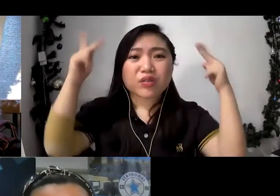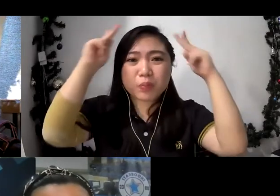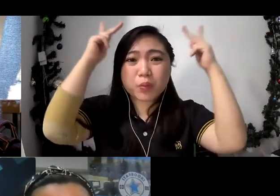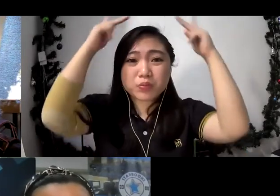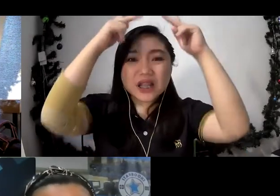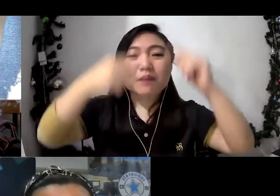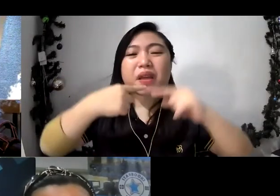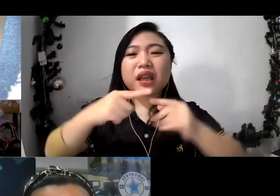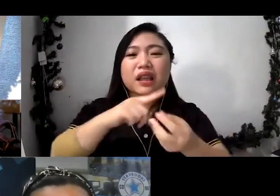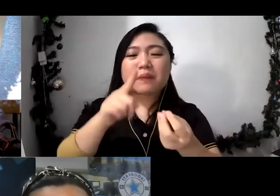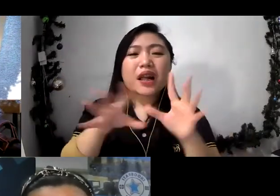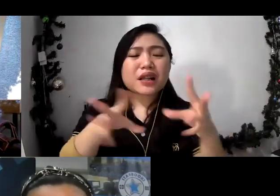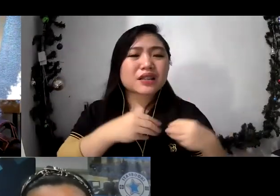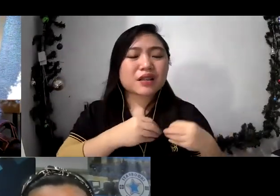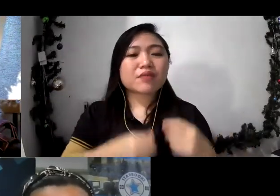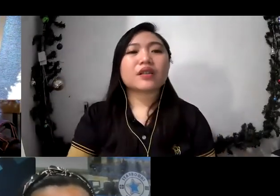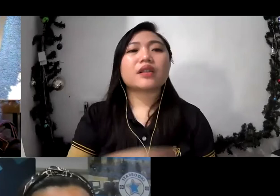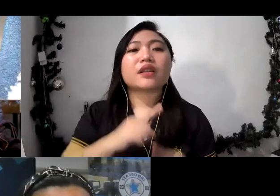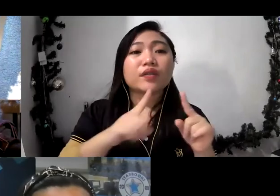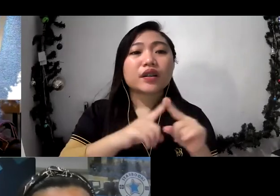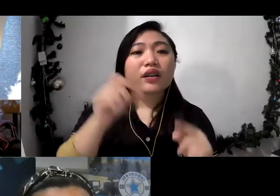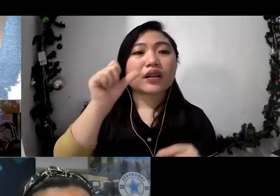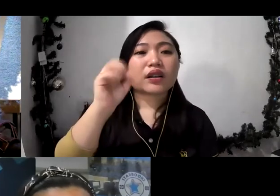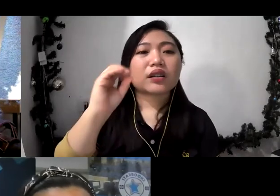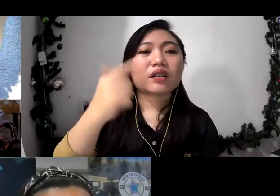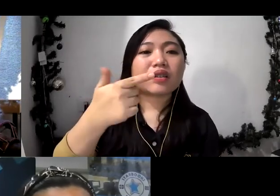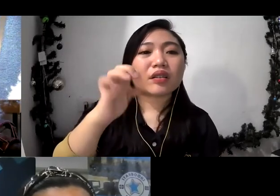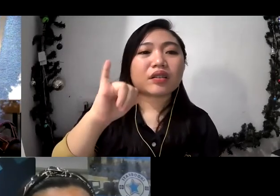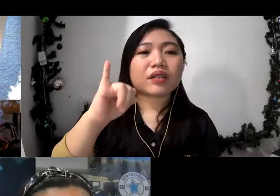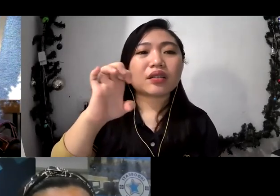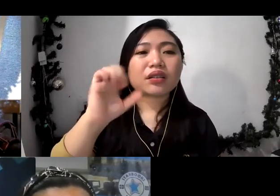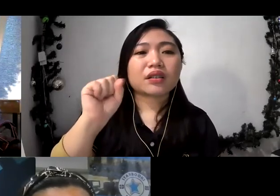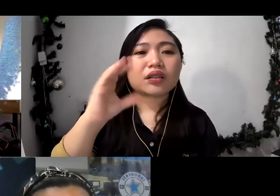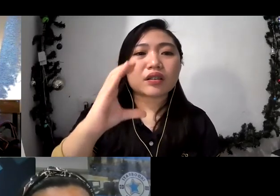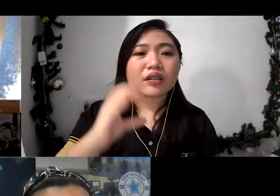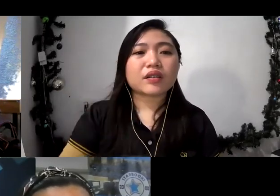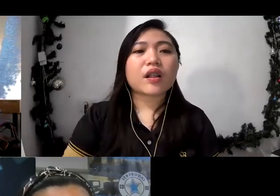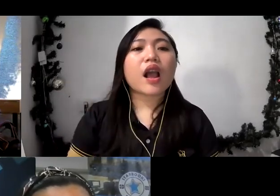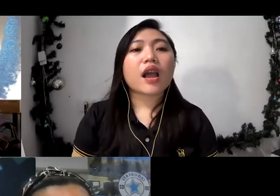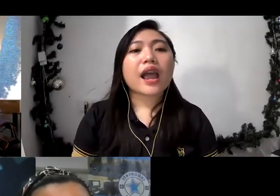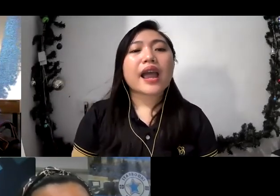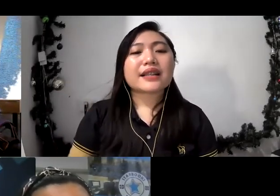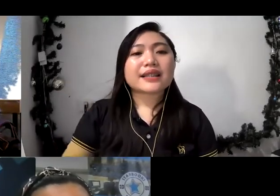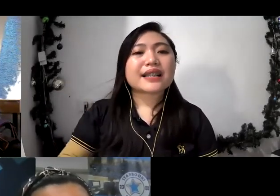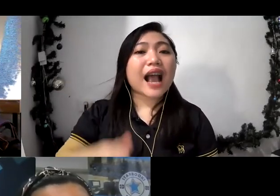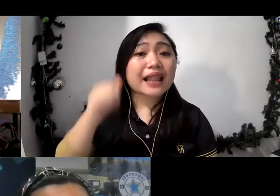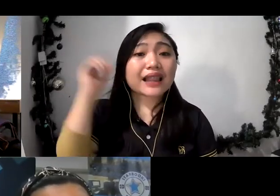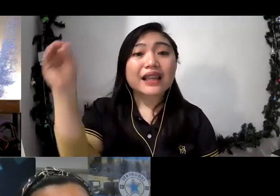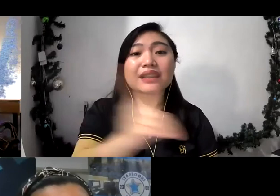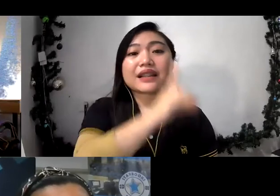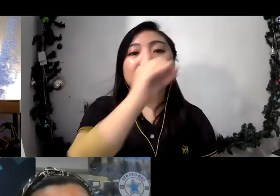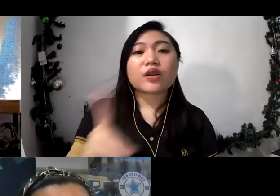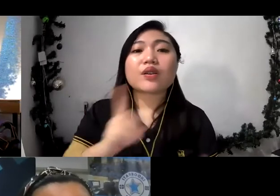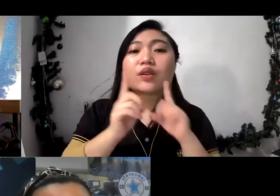no. So yung SOGIS, no, this anti-discrimination bill talks about empowerment,